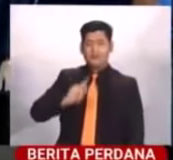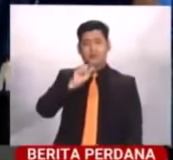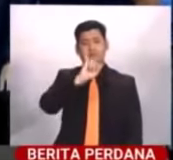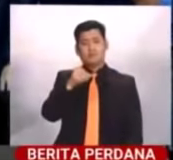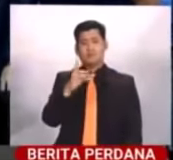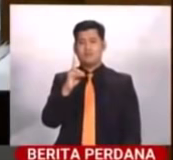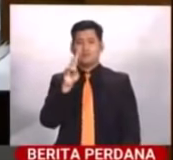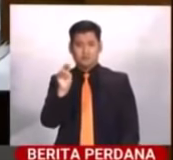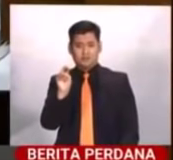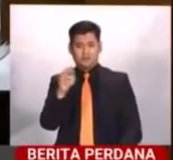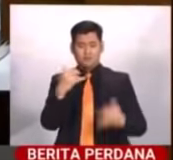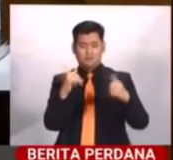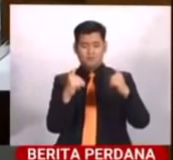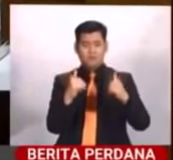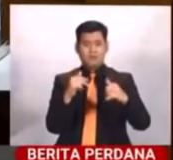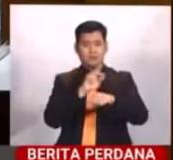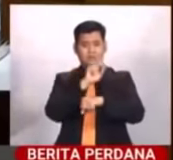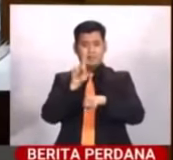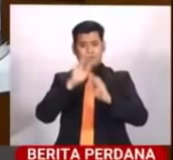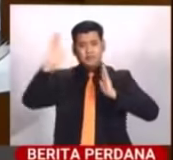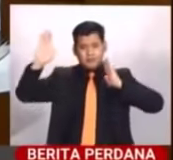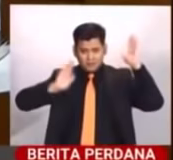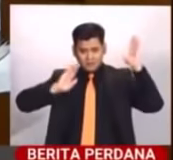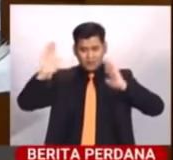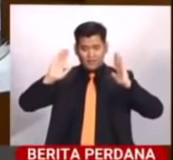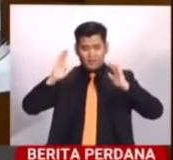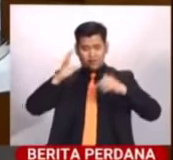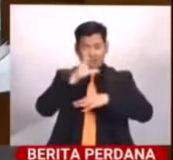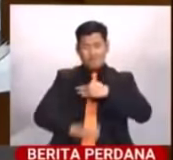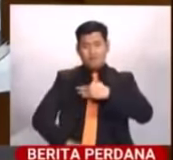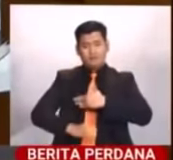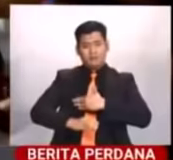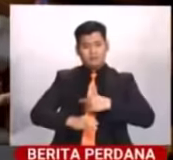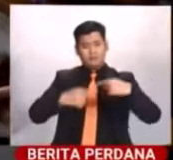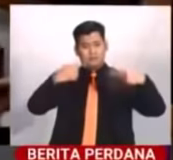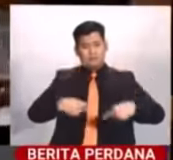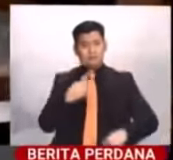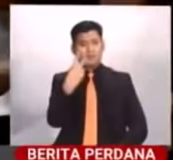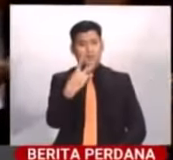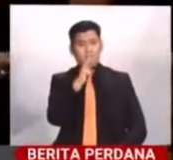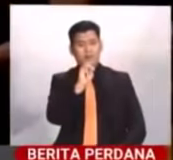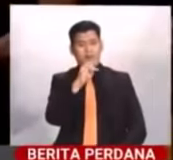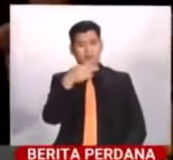juga pemain pasukan kebangsaan cedera pada perlawanan kedua MHL